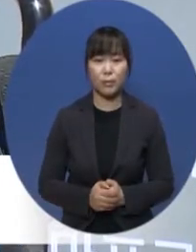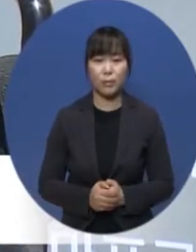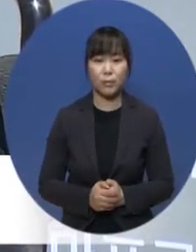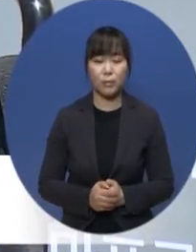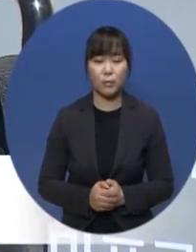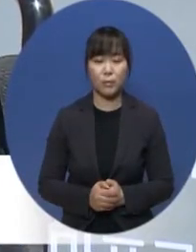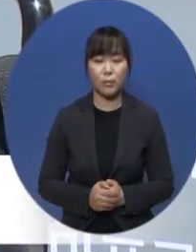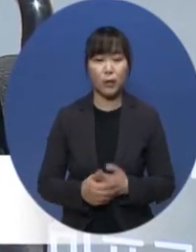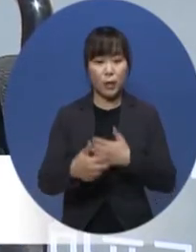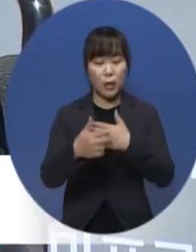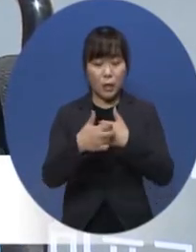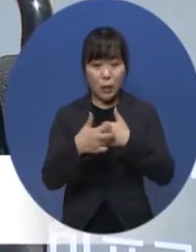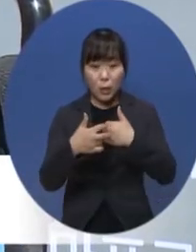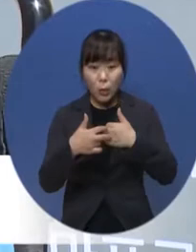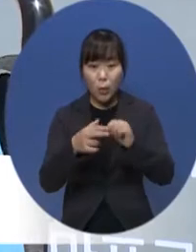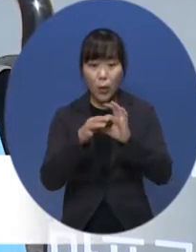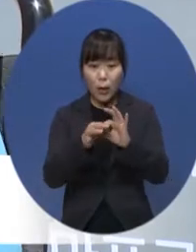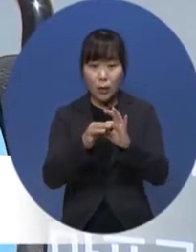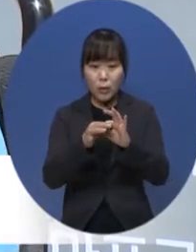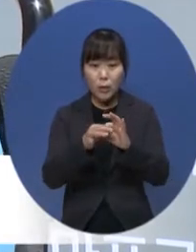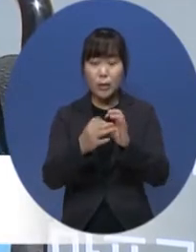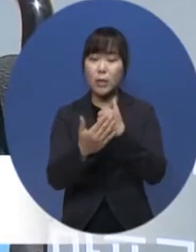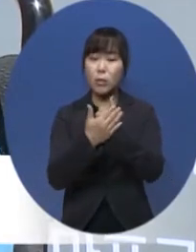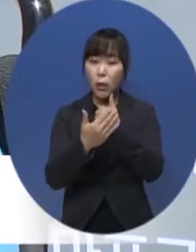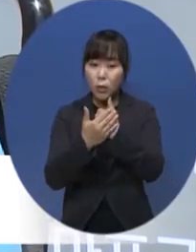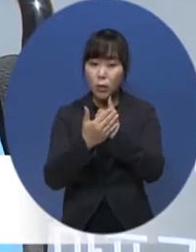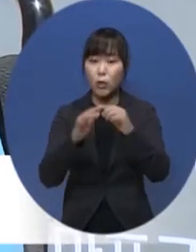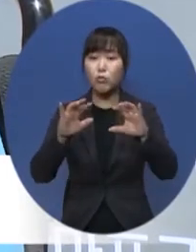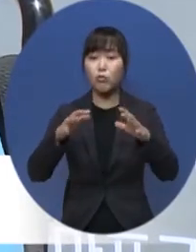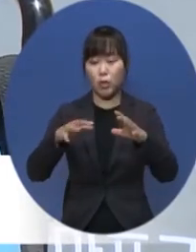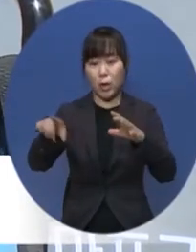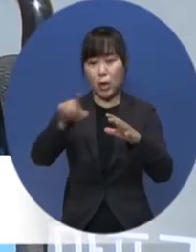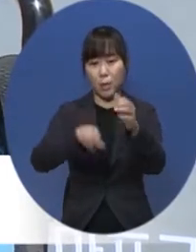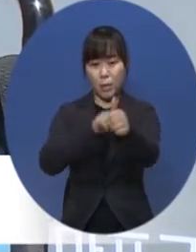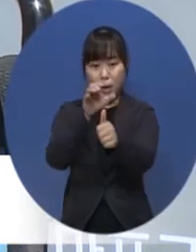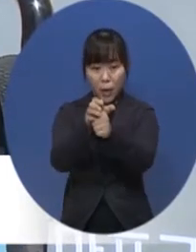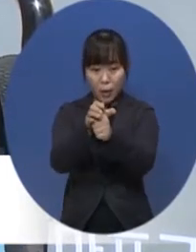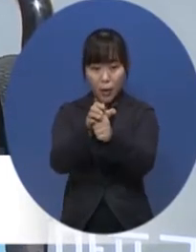그 의료에 대한 지원이 국가가 해줘야 되는